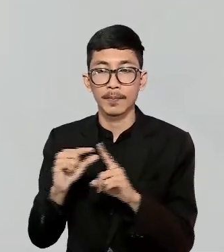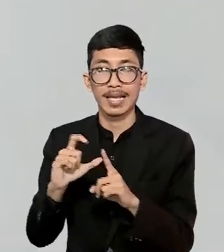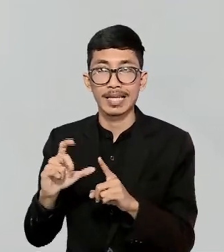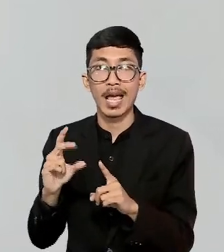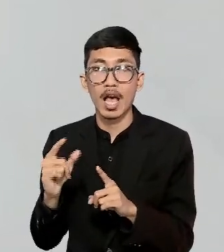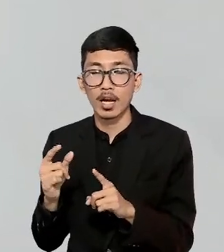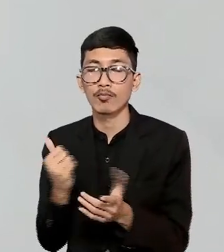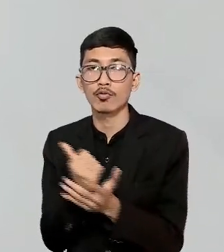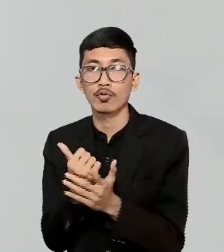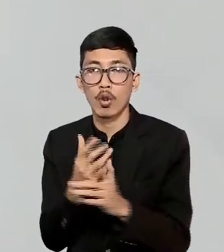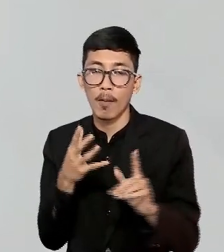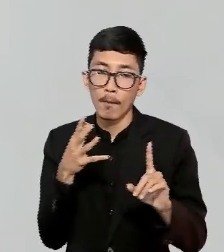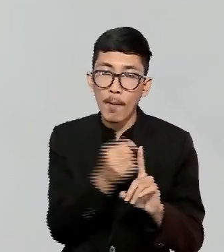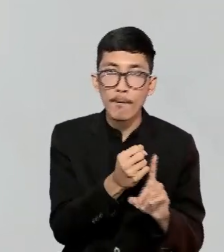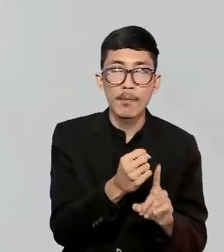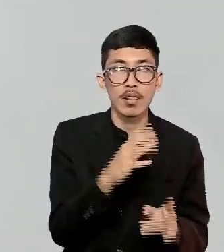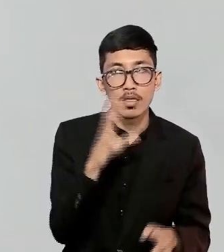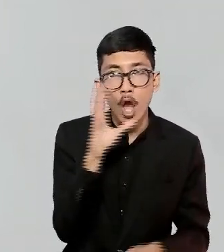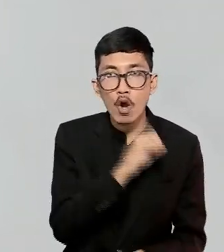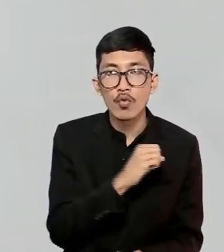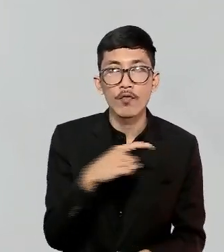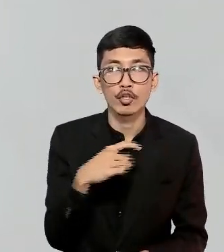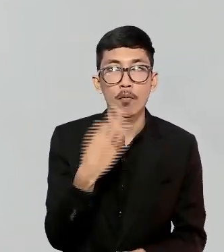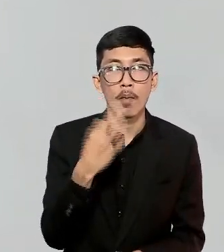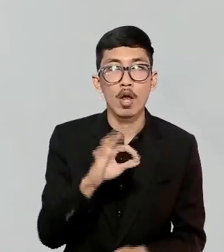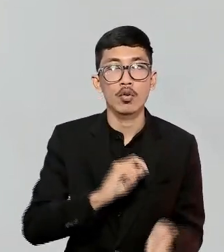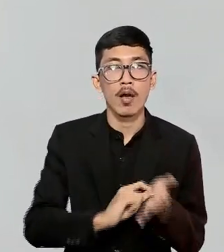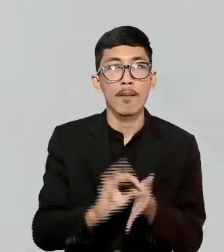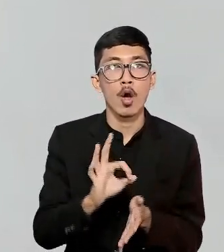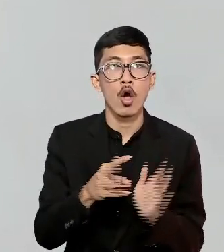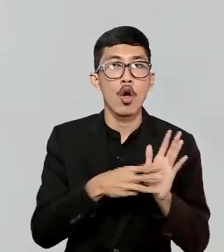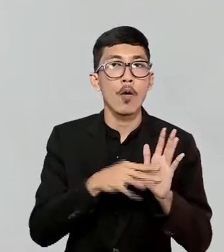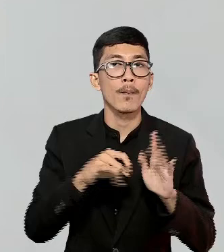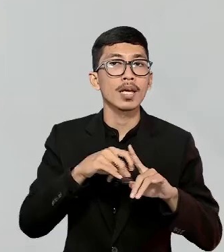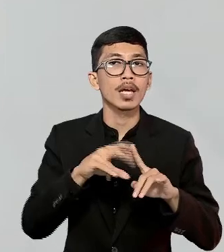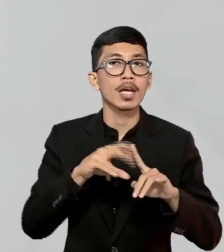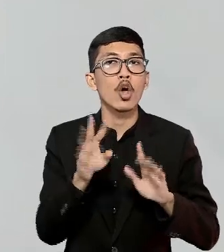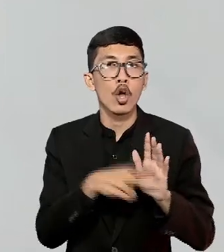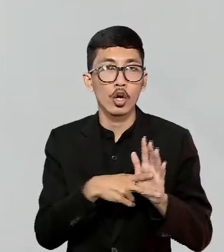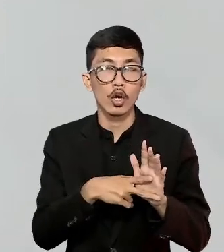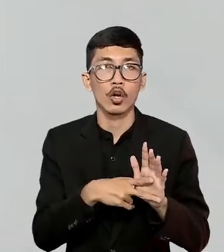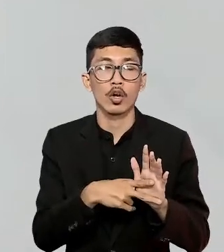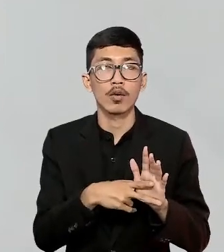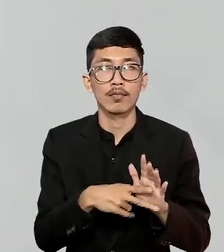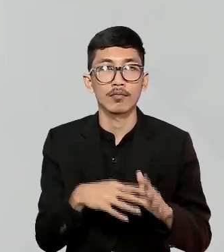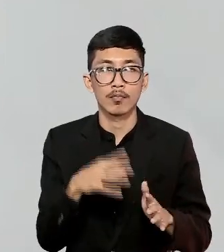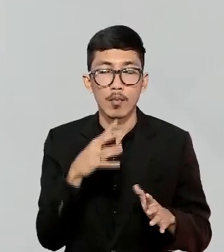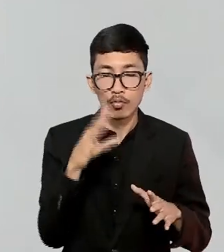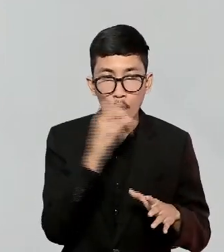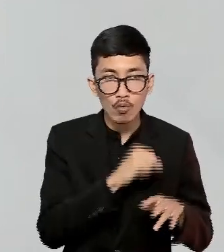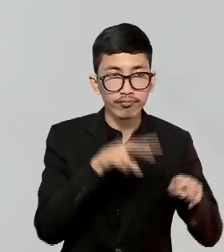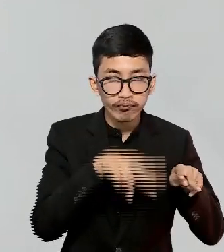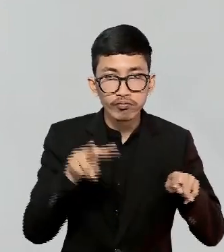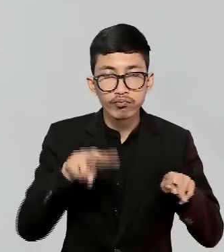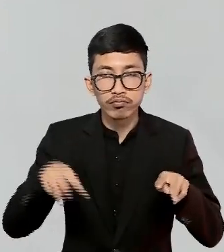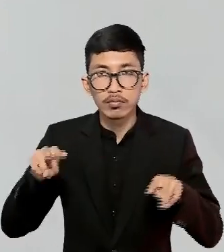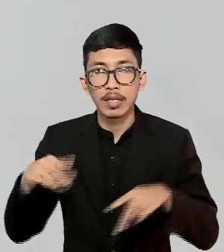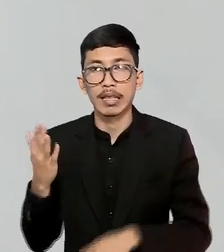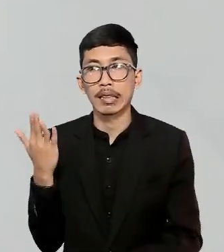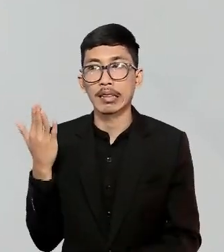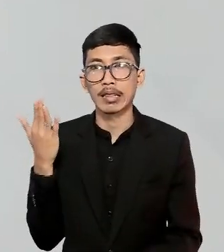omicron dari stream lainnya pada sampel yang teridentifikasi positif mengandung virus korona penyebab konflik 19 dan ini Eh barusan